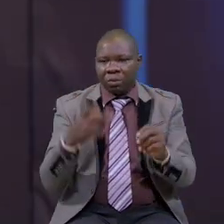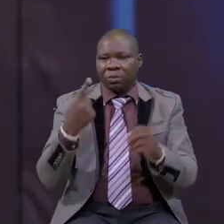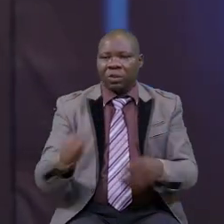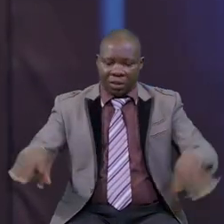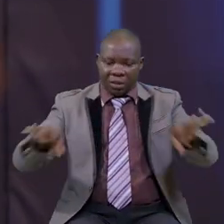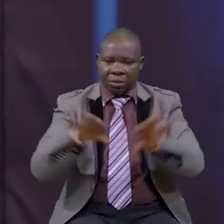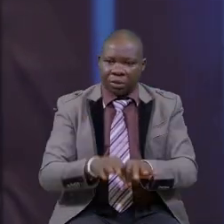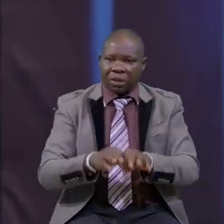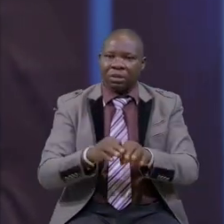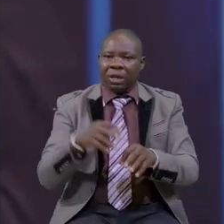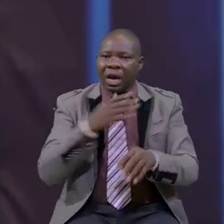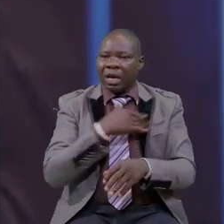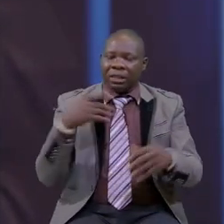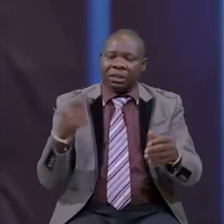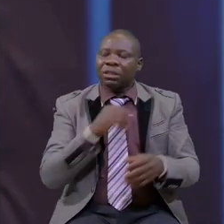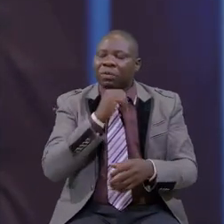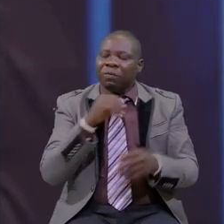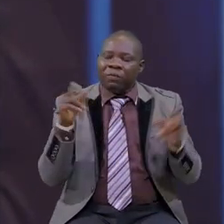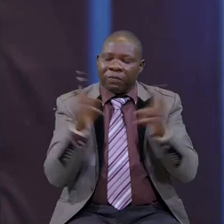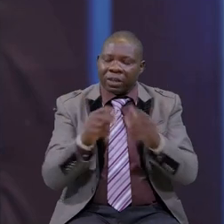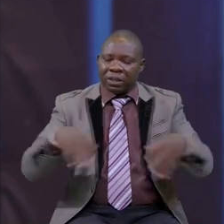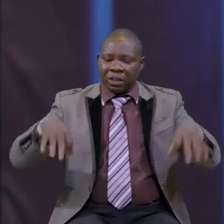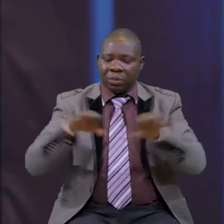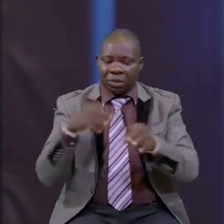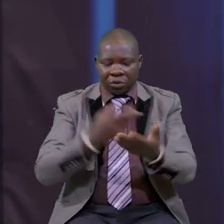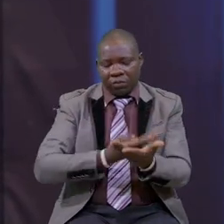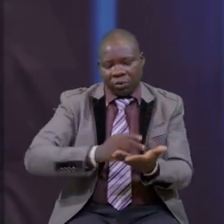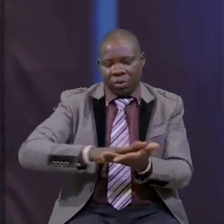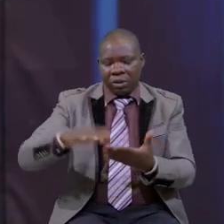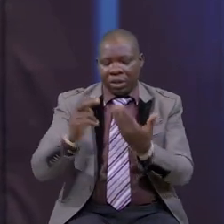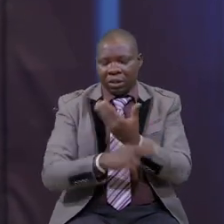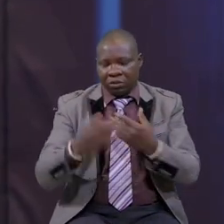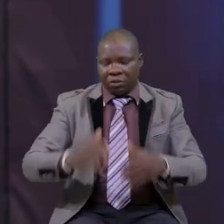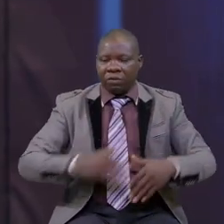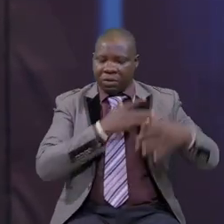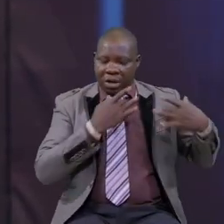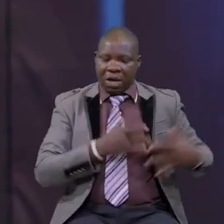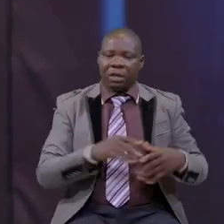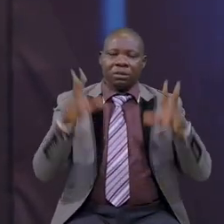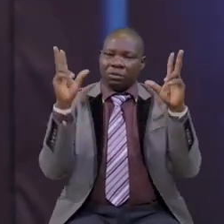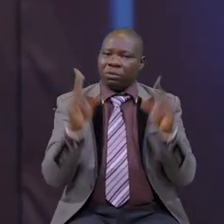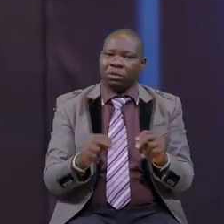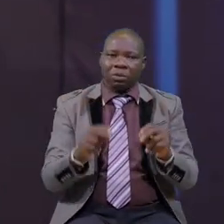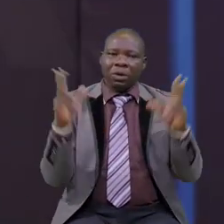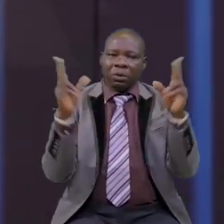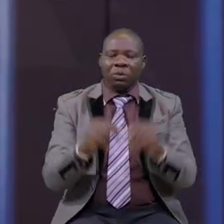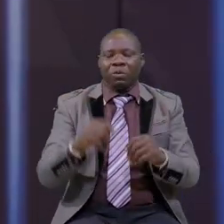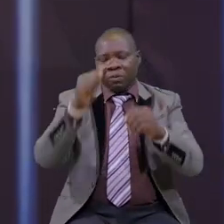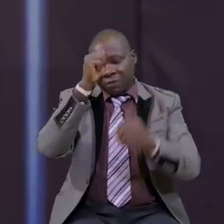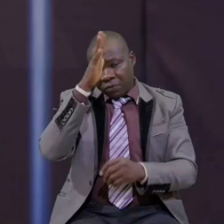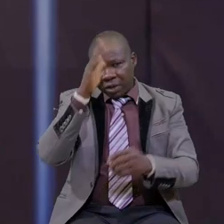L'importance et l'indispensabilité de la sainteté de que non. Non. Père